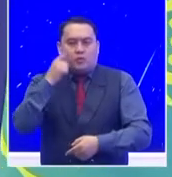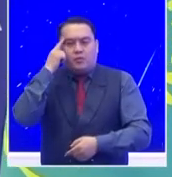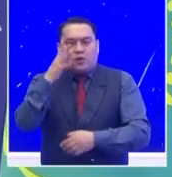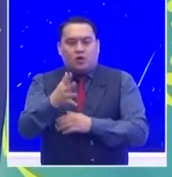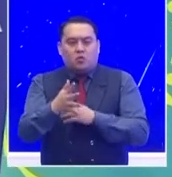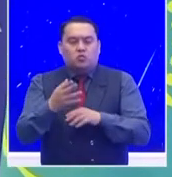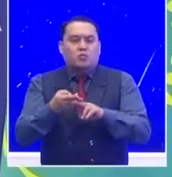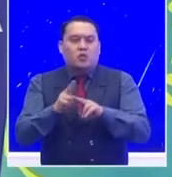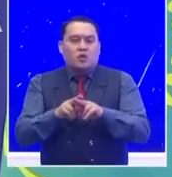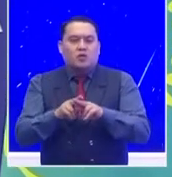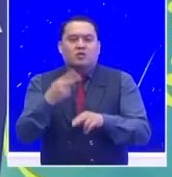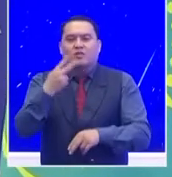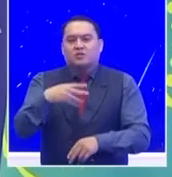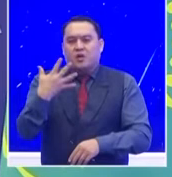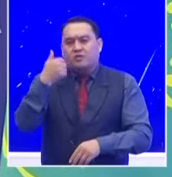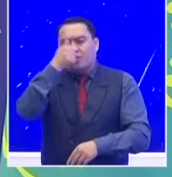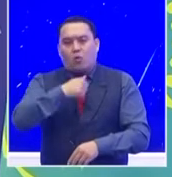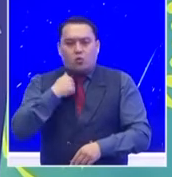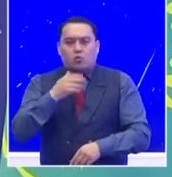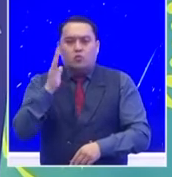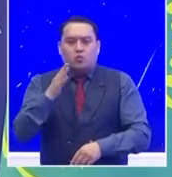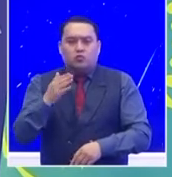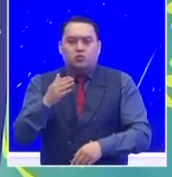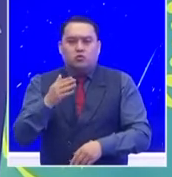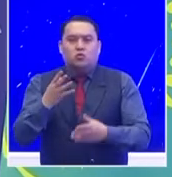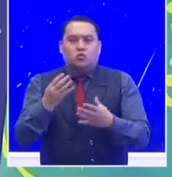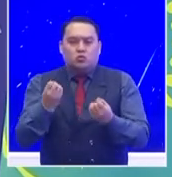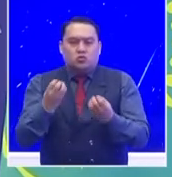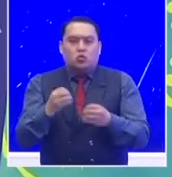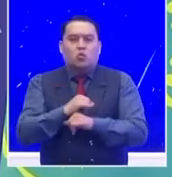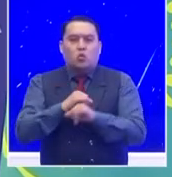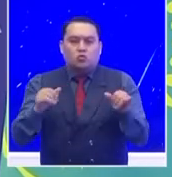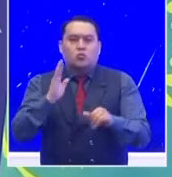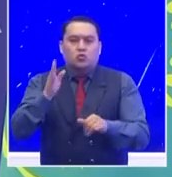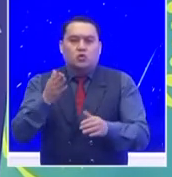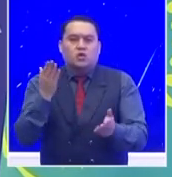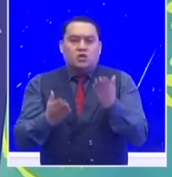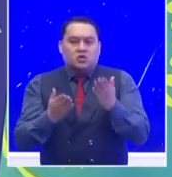до 2025 года будет опять рост, если мы не будем